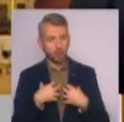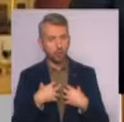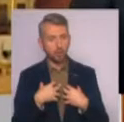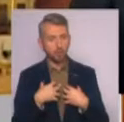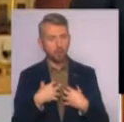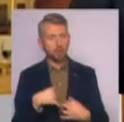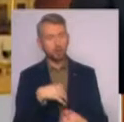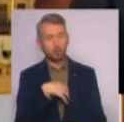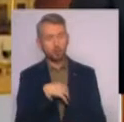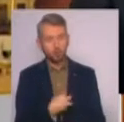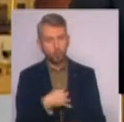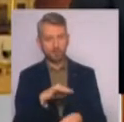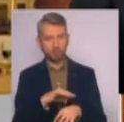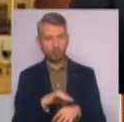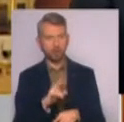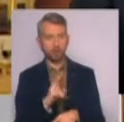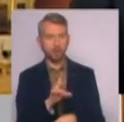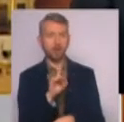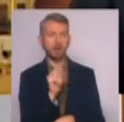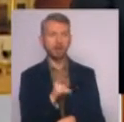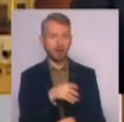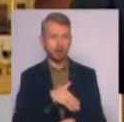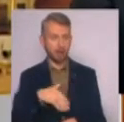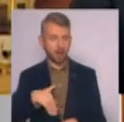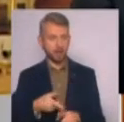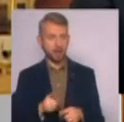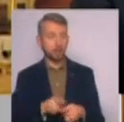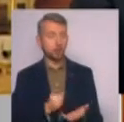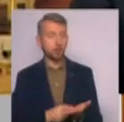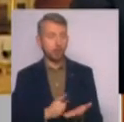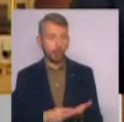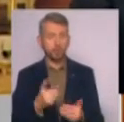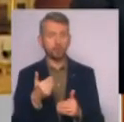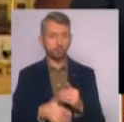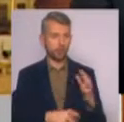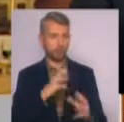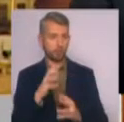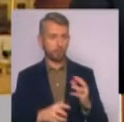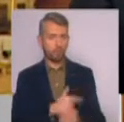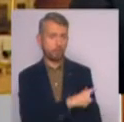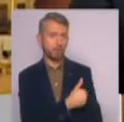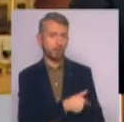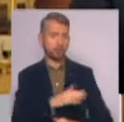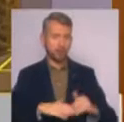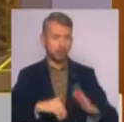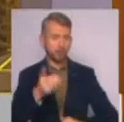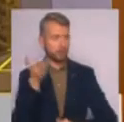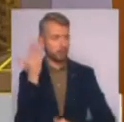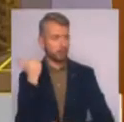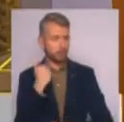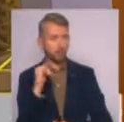сумного захворювання, як рак легень. Це доведено вже світовою медичною практикою давним-давно